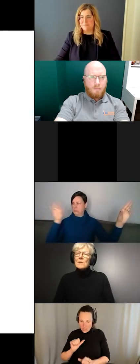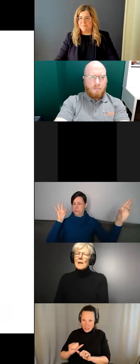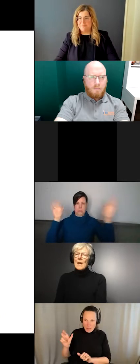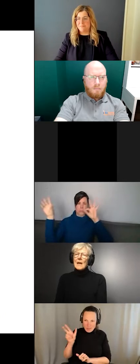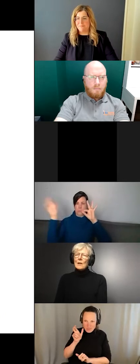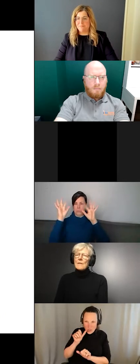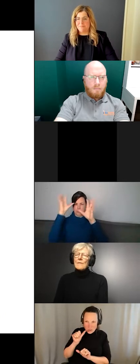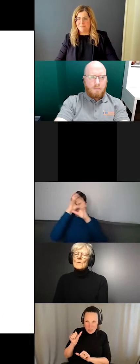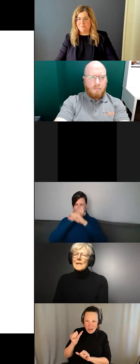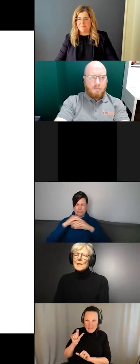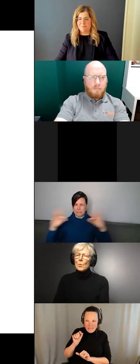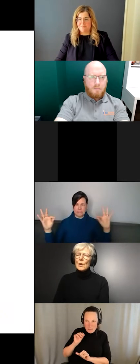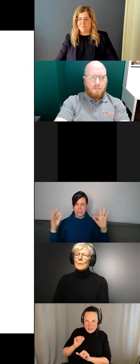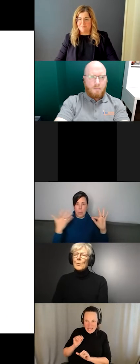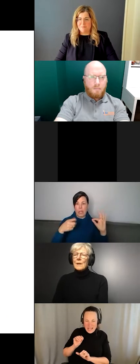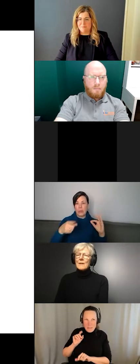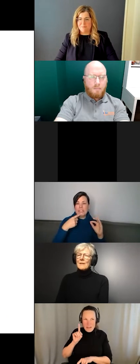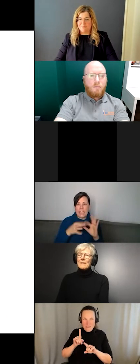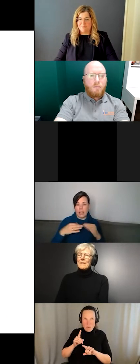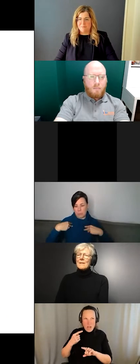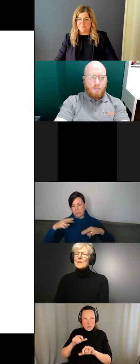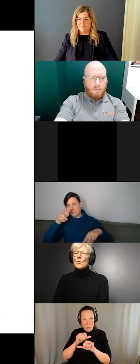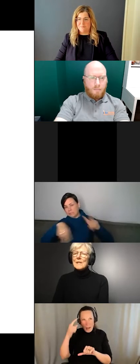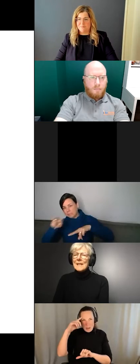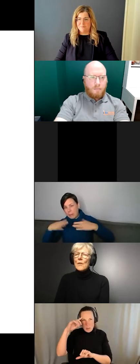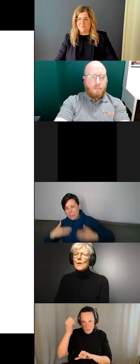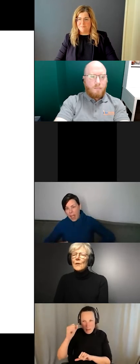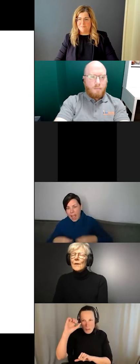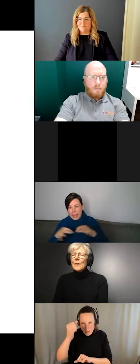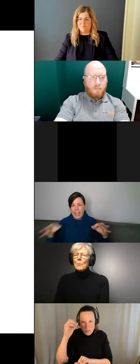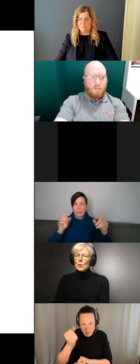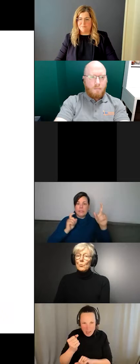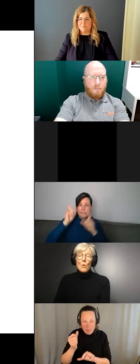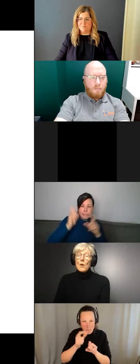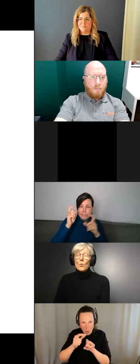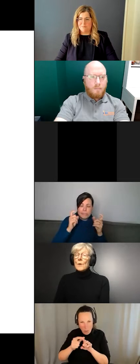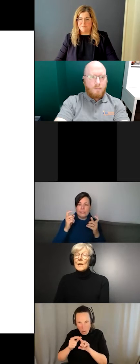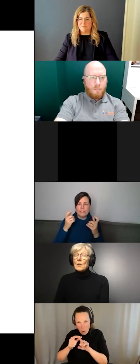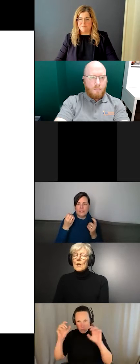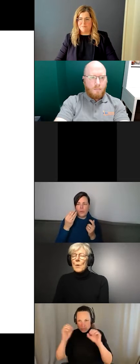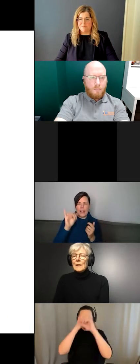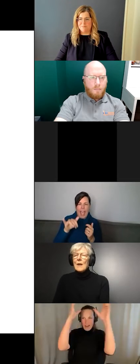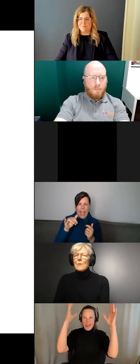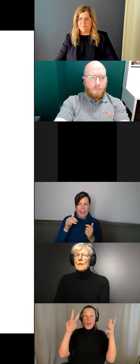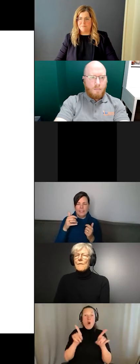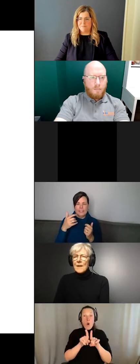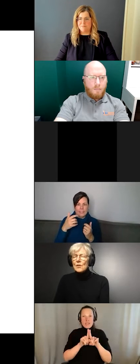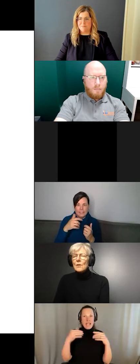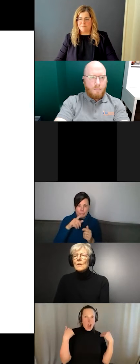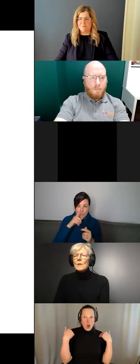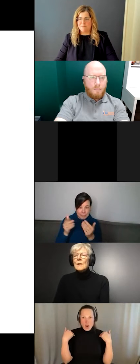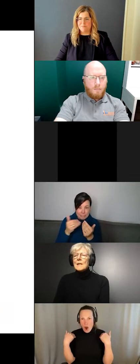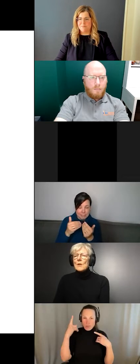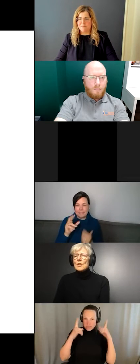et je suis arrivé à peu près à 20 je pouvais seulement capter certains sons et beaucoup de tout ça, c'était deviner et de monter